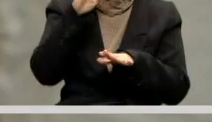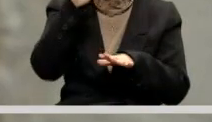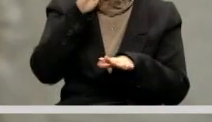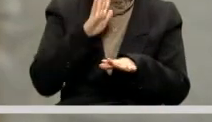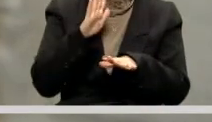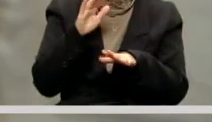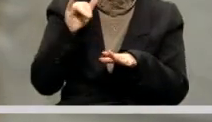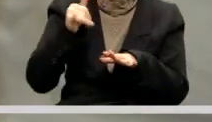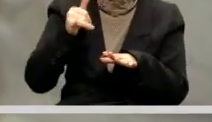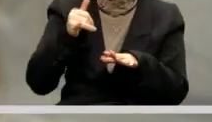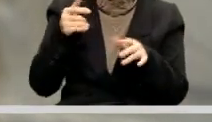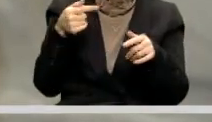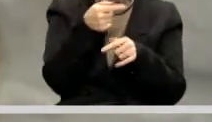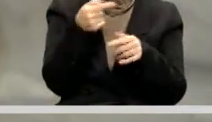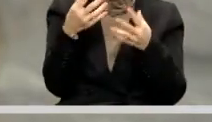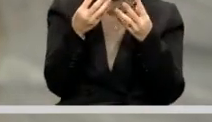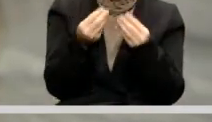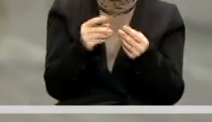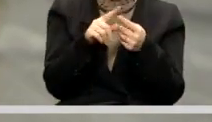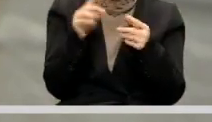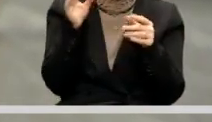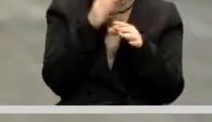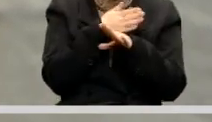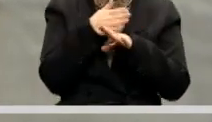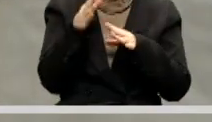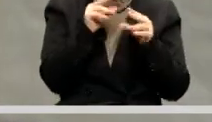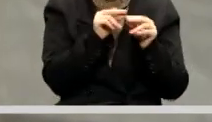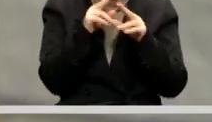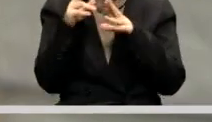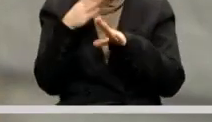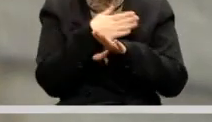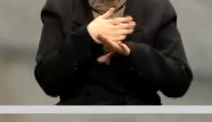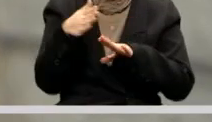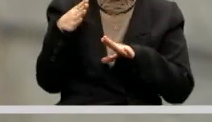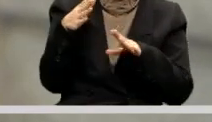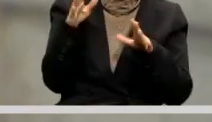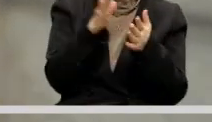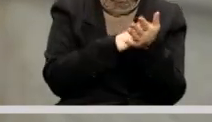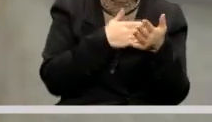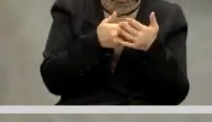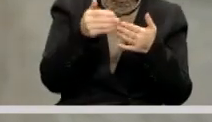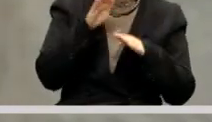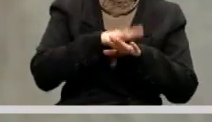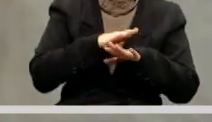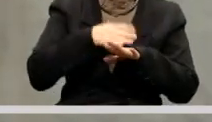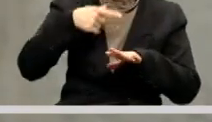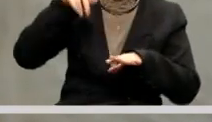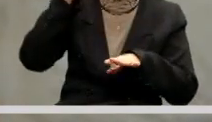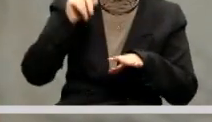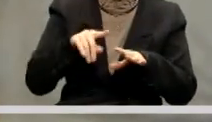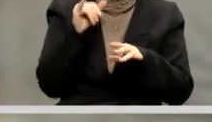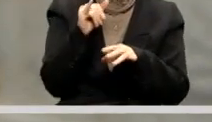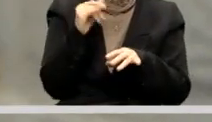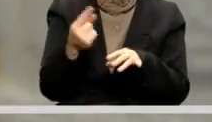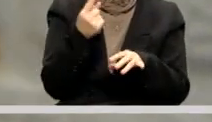Yani eğer geç saatlerde uyanıyor, geç saatlerde kahvaltı ediyorsak günün devamında kötü gıdalara yönelimimiz daha da artabiliyor.